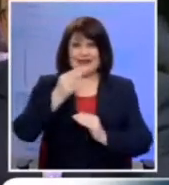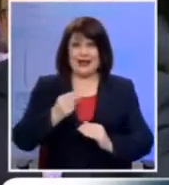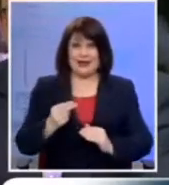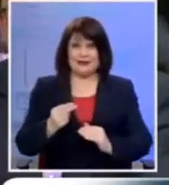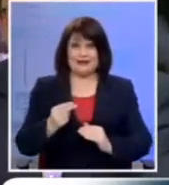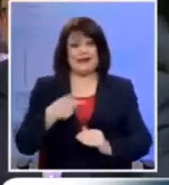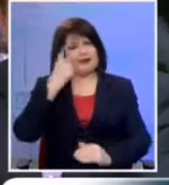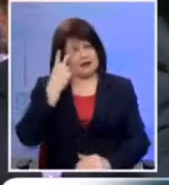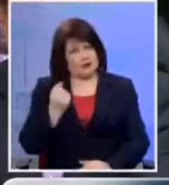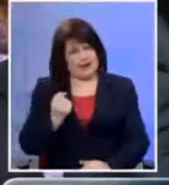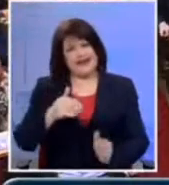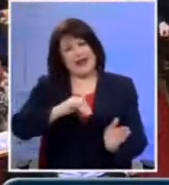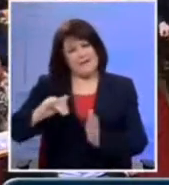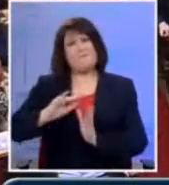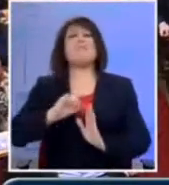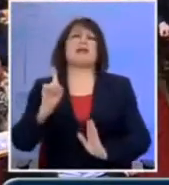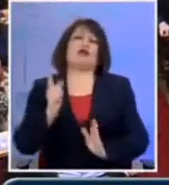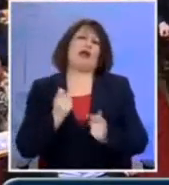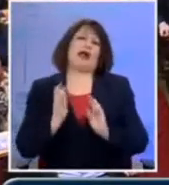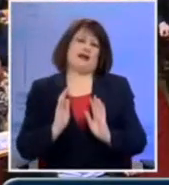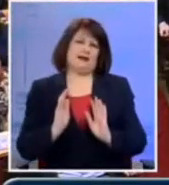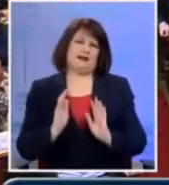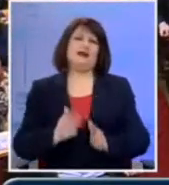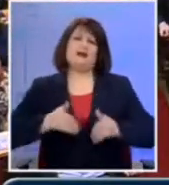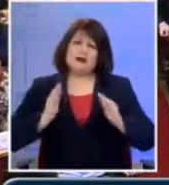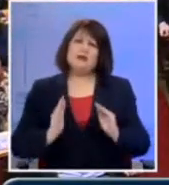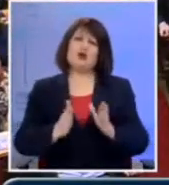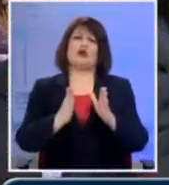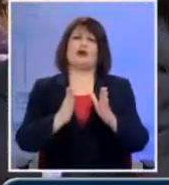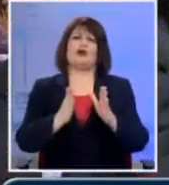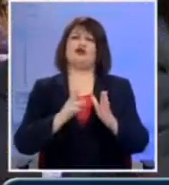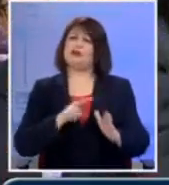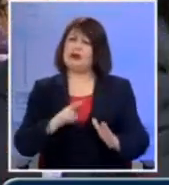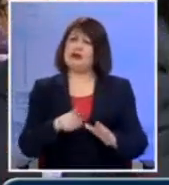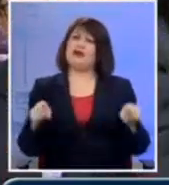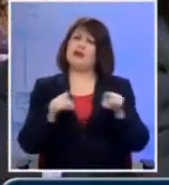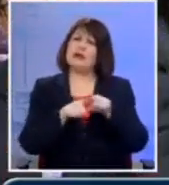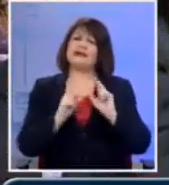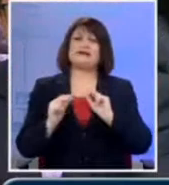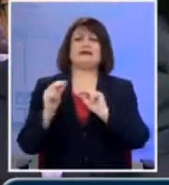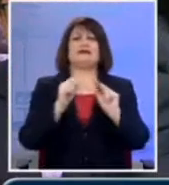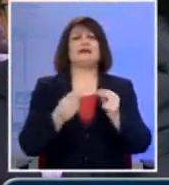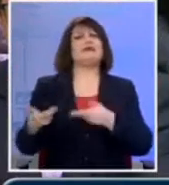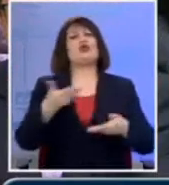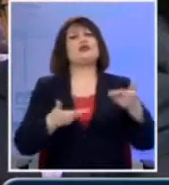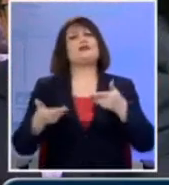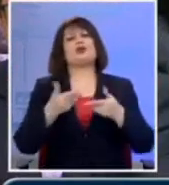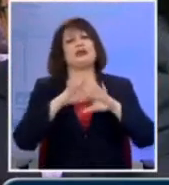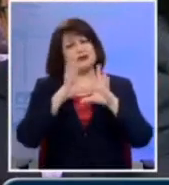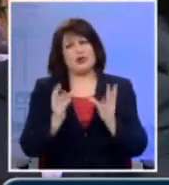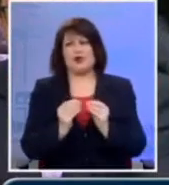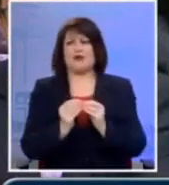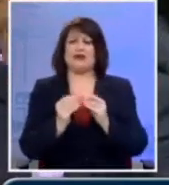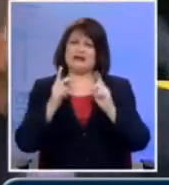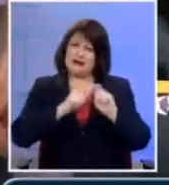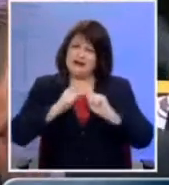έχει δικαίωμα βεβαίως η Νέα Δημοκρατία, και να προχωρήσουμε σε μια από κοινού συζήτηση των προτάσεων για τη συγκρότηση Εξεταστικής